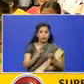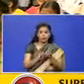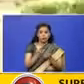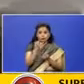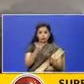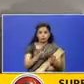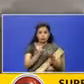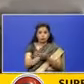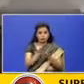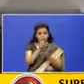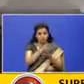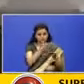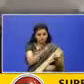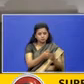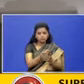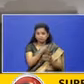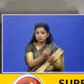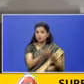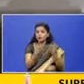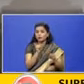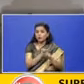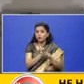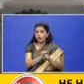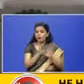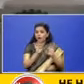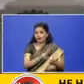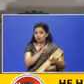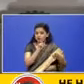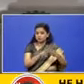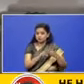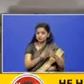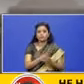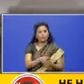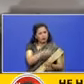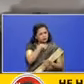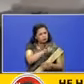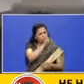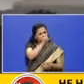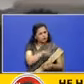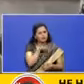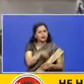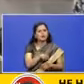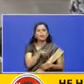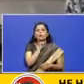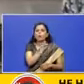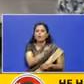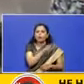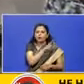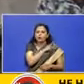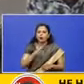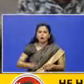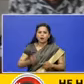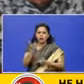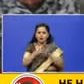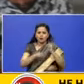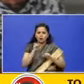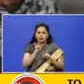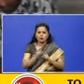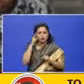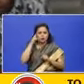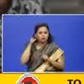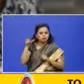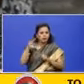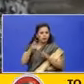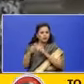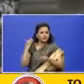जी और एक अद्भुत काम भी करते हैं। उन्होंने कन्नड़ा भाषा और संस्कृति को बढ़ावा देने के